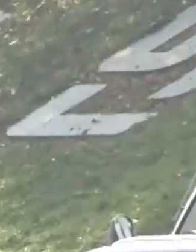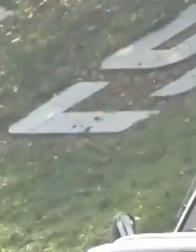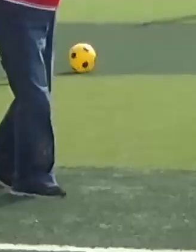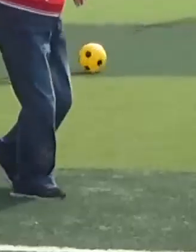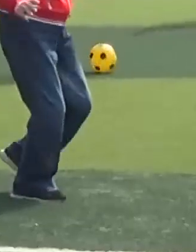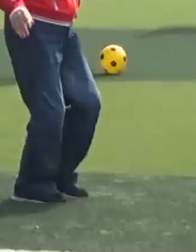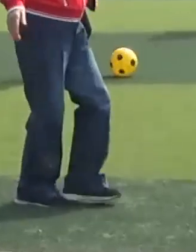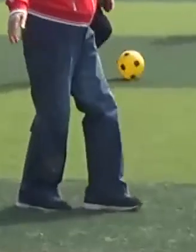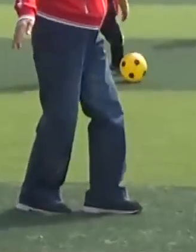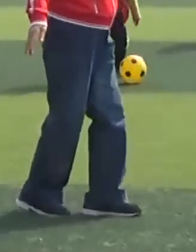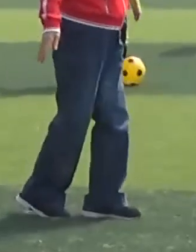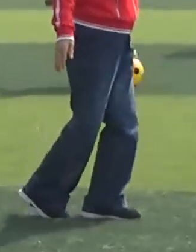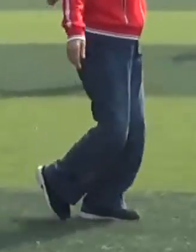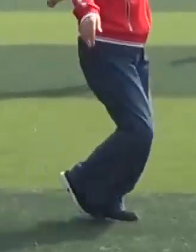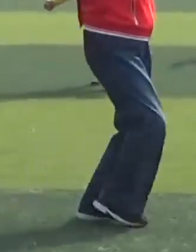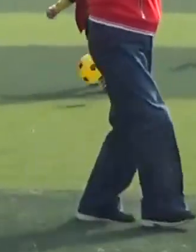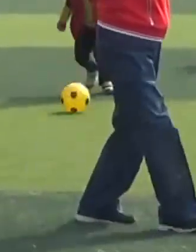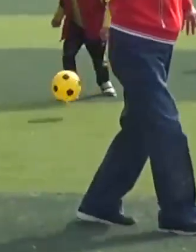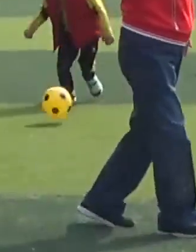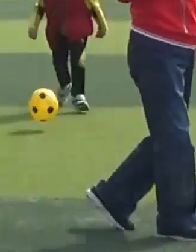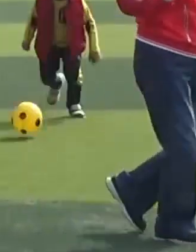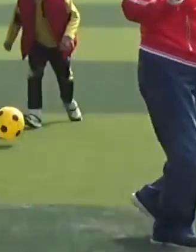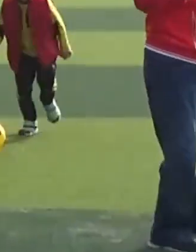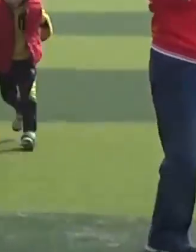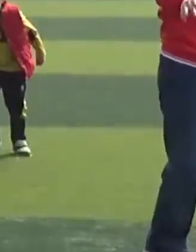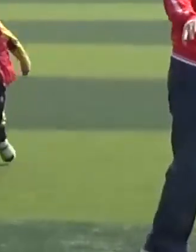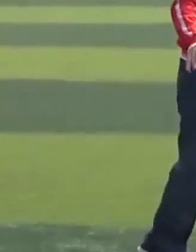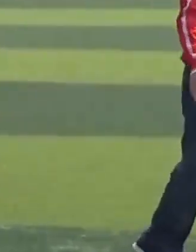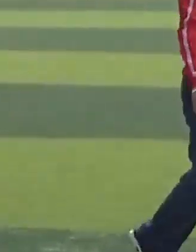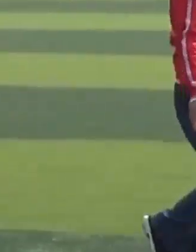잔솔밭에 잃고 밤새